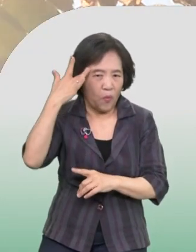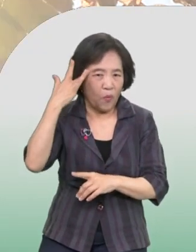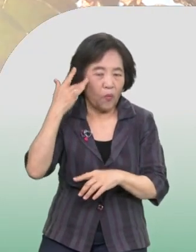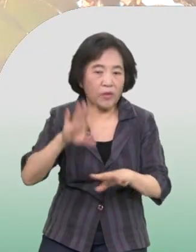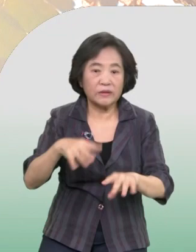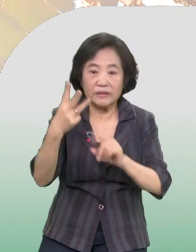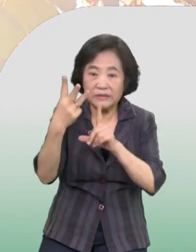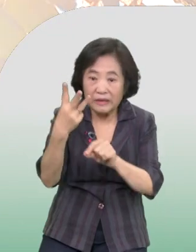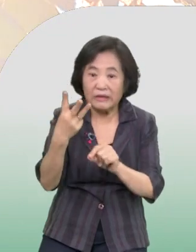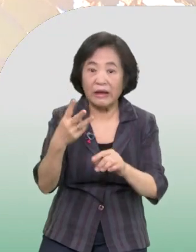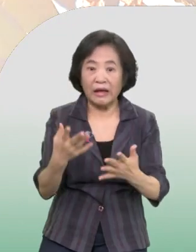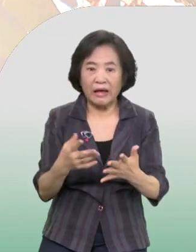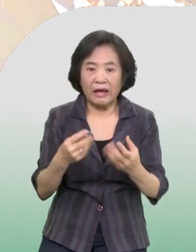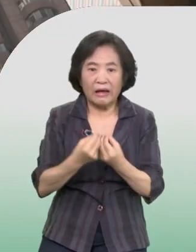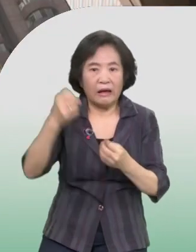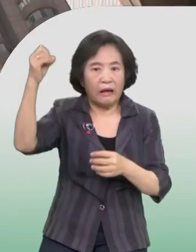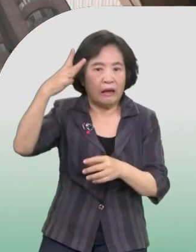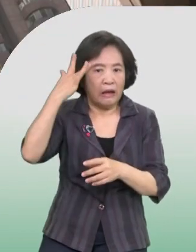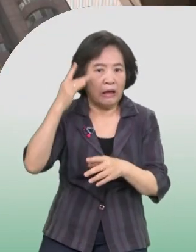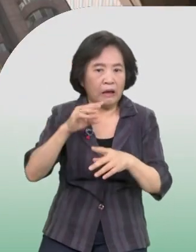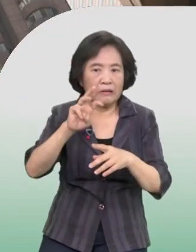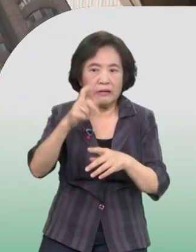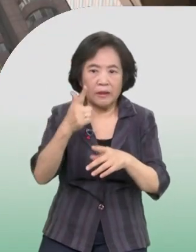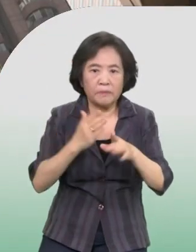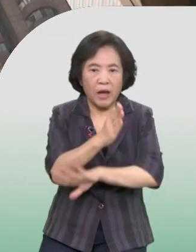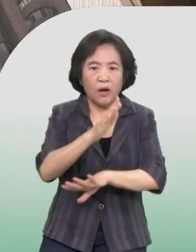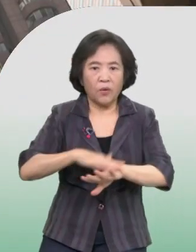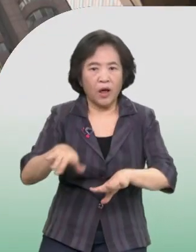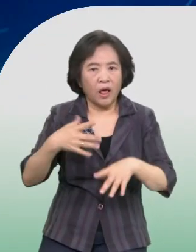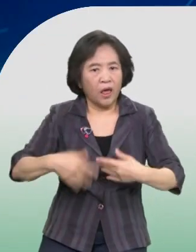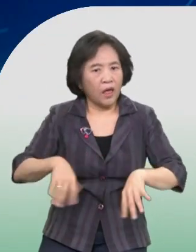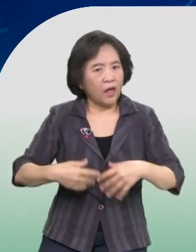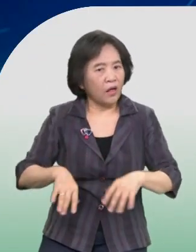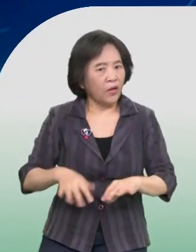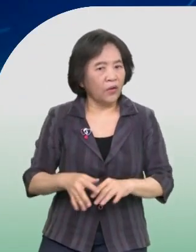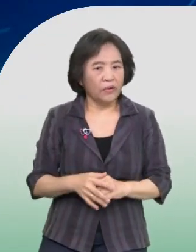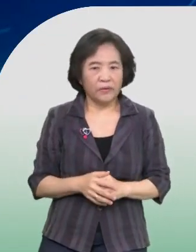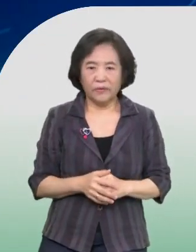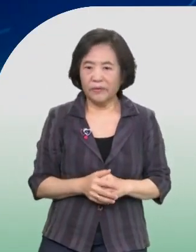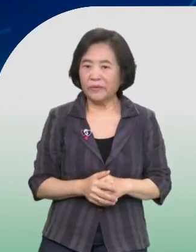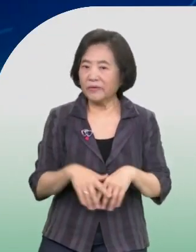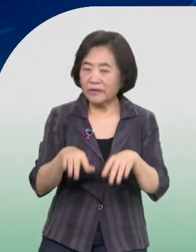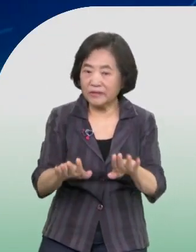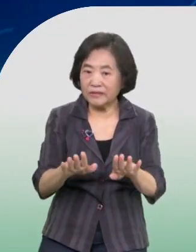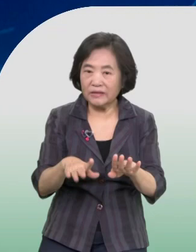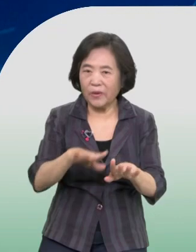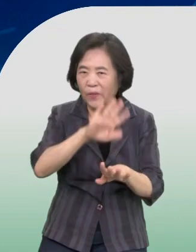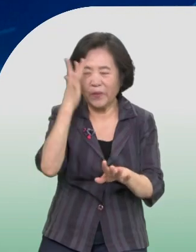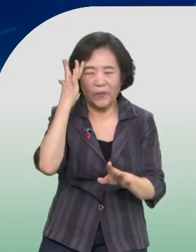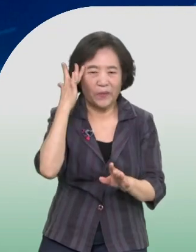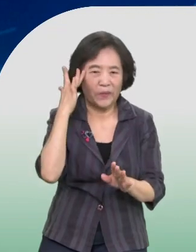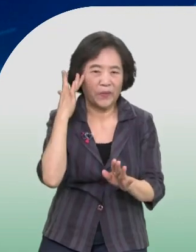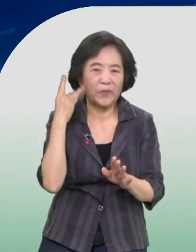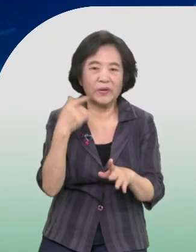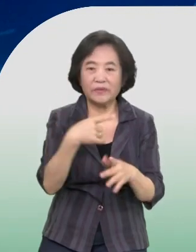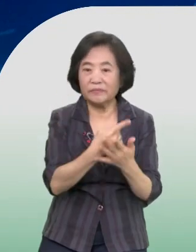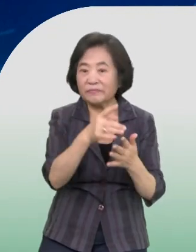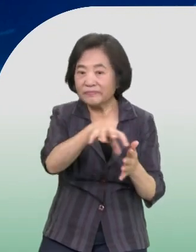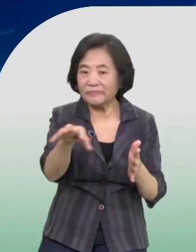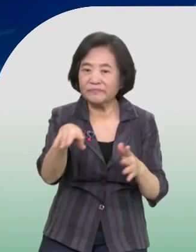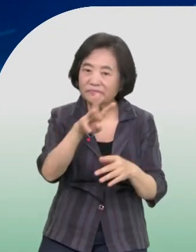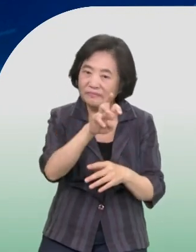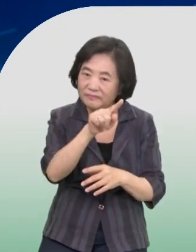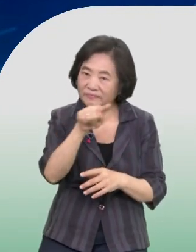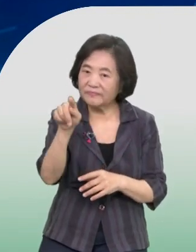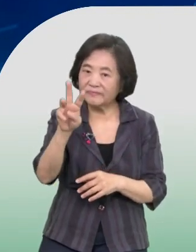冻住过后，高温就有机会超过36度。 在今天是比较热的，那各地的高温可以来到